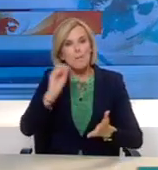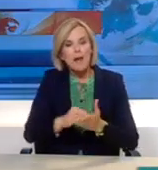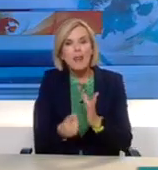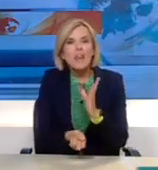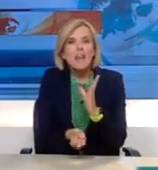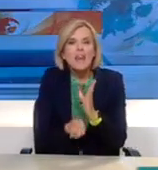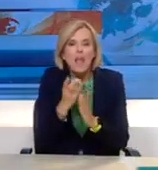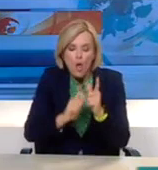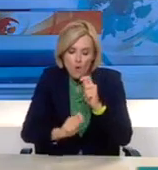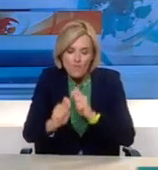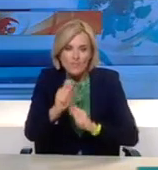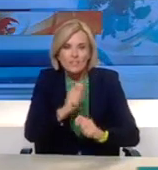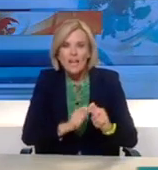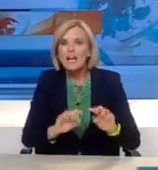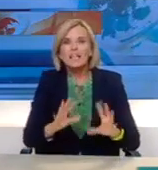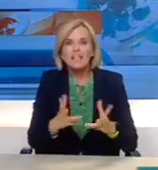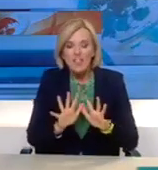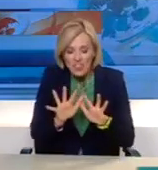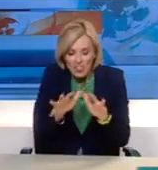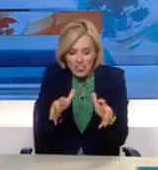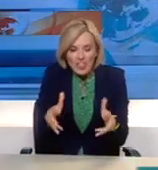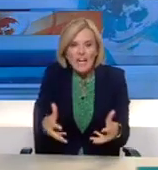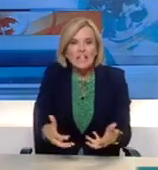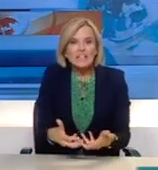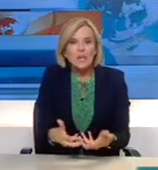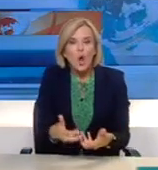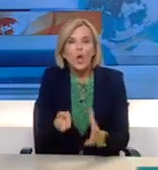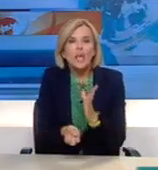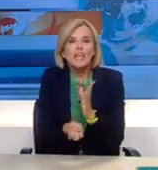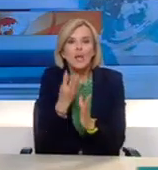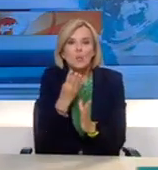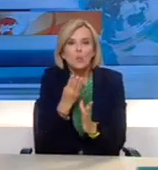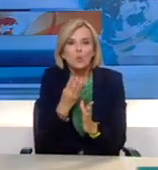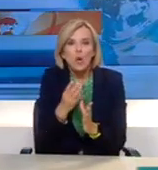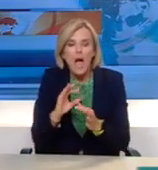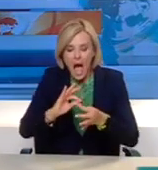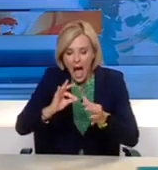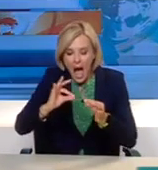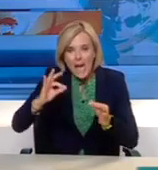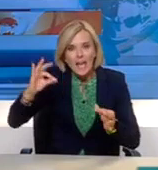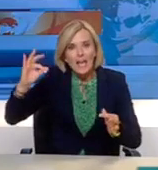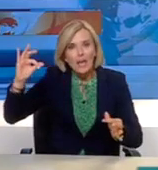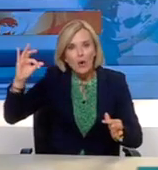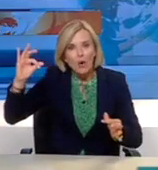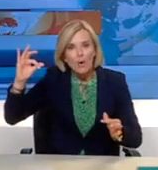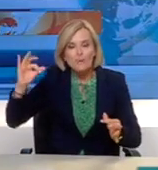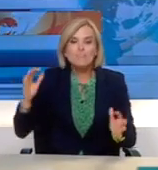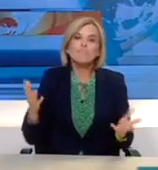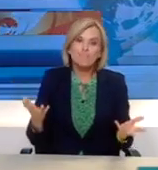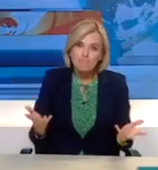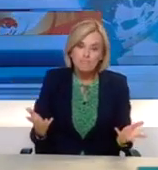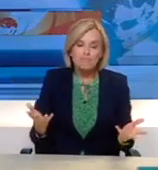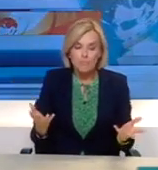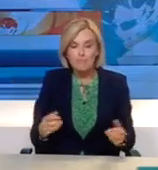νεοαγγείωσης, που σημαίνει την ανάπτυξη ενός δικτύου καινούριων αλλά ατελών αγγείων γύρω από την κυψελίδα. Στην ίδια μελέτη φάνηκε επίσης